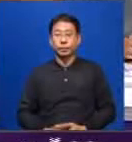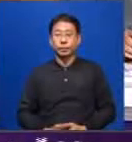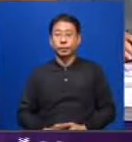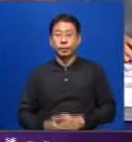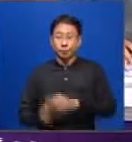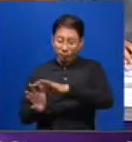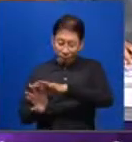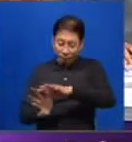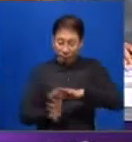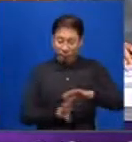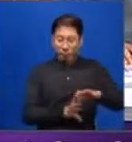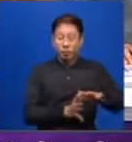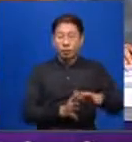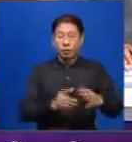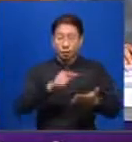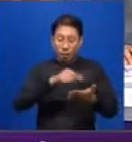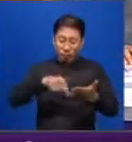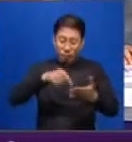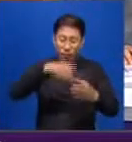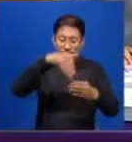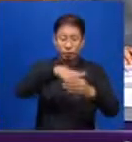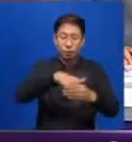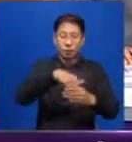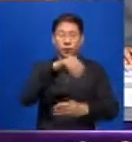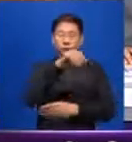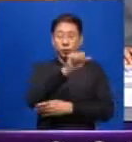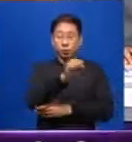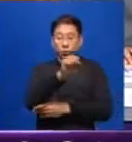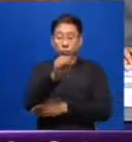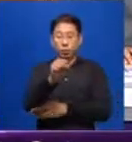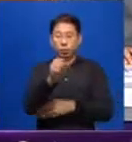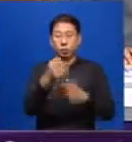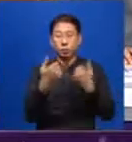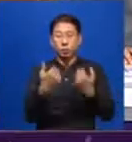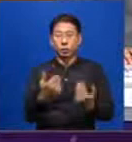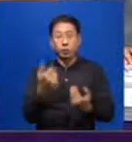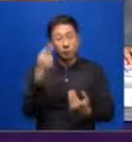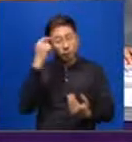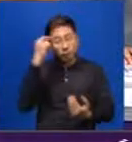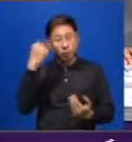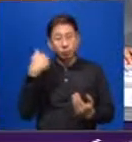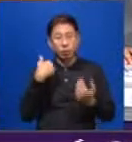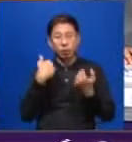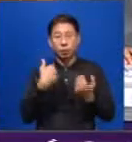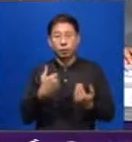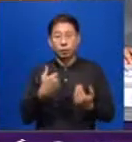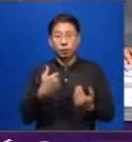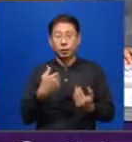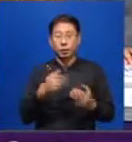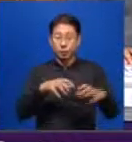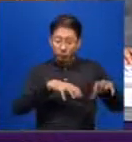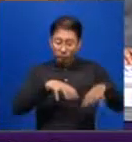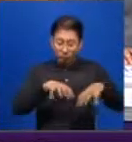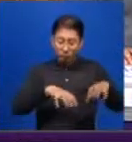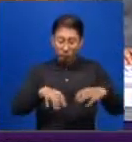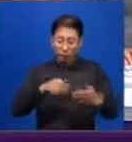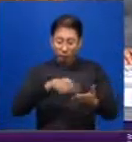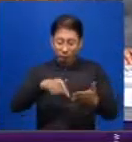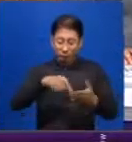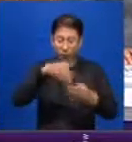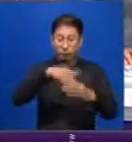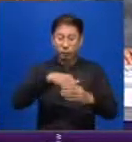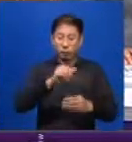แวะมาเที่ยวเรื่องของการเลือกตั้งสมาชิกสภาผู้แทนราษฎรนะคะตอนนี้ก็มีแนวโน้มว่าอาจจะสามารถจัดการเลือกตั้งได้